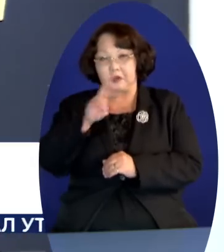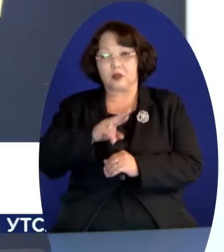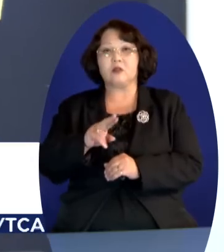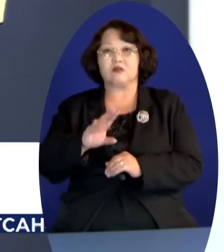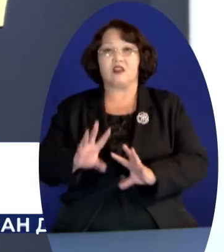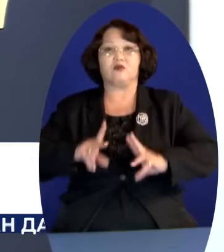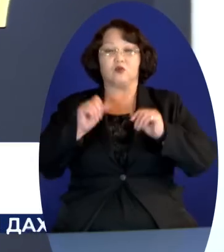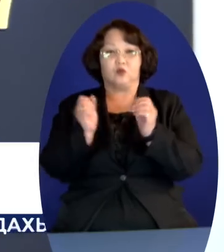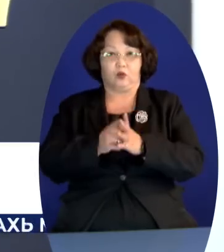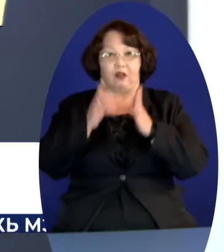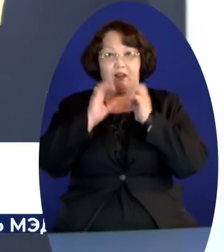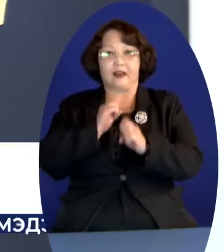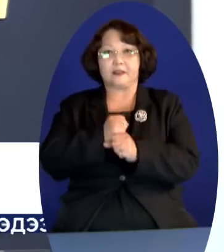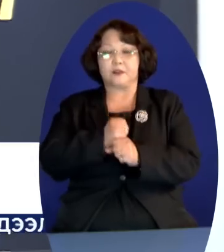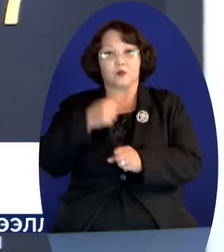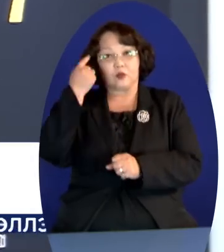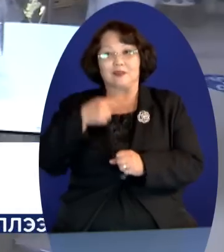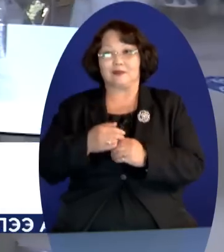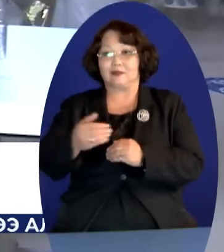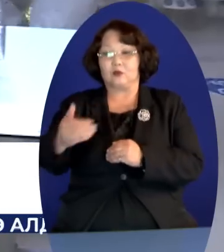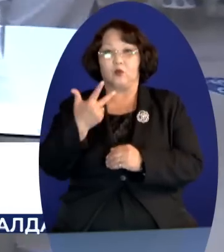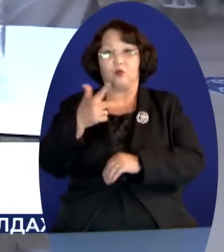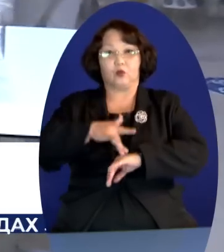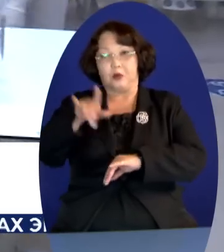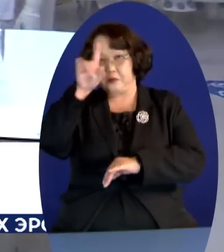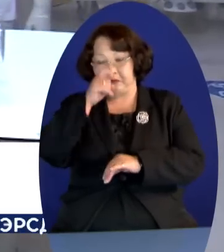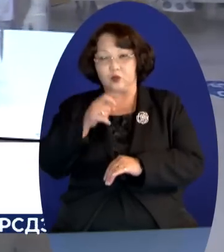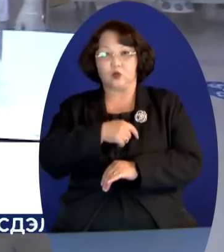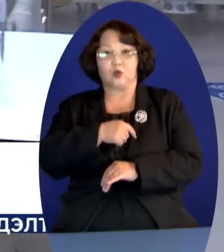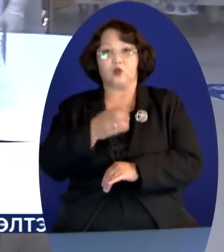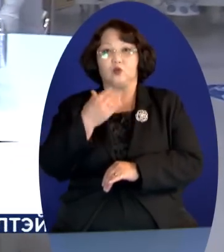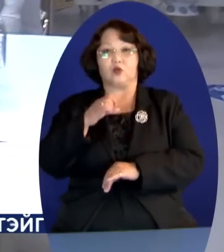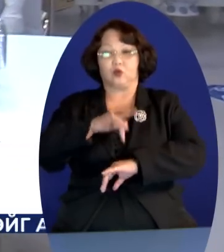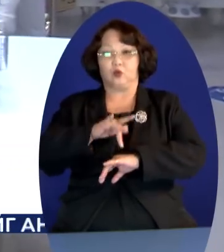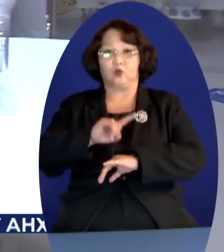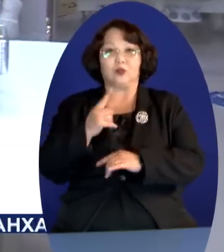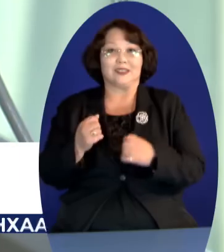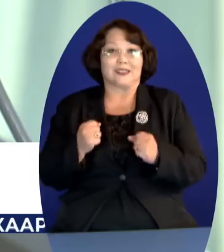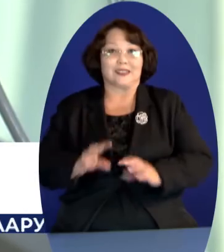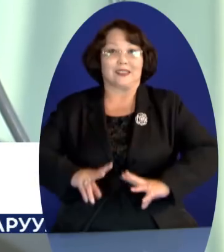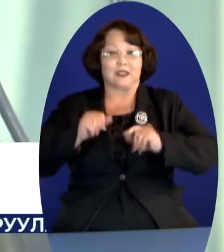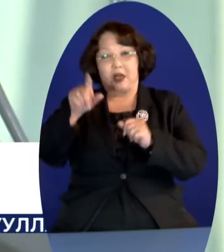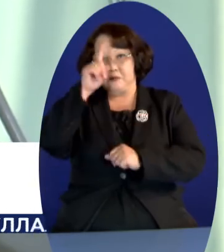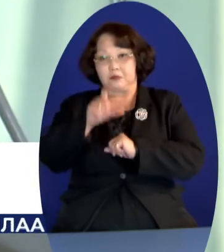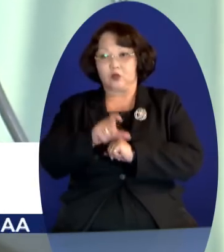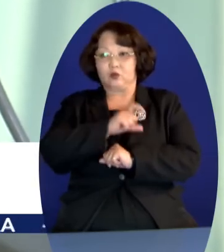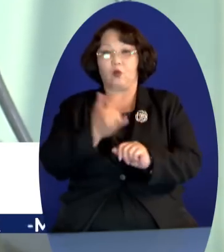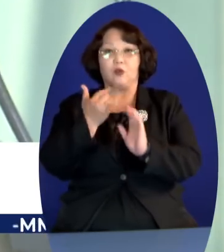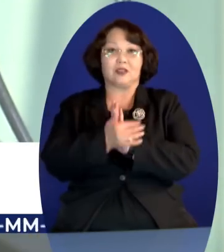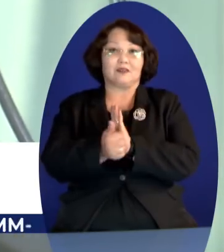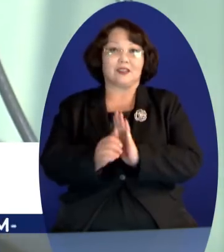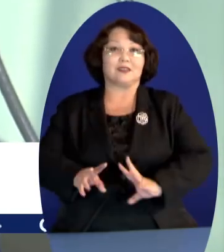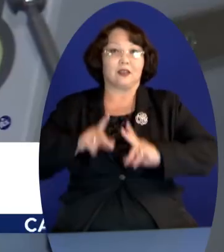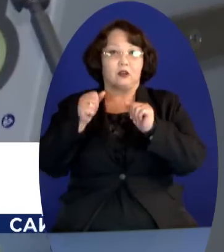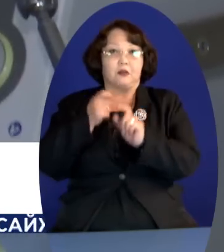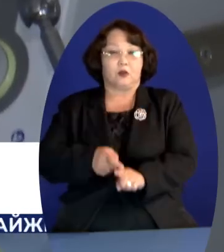үүрэг гүйцэтгэнэ гэж харж байна. Цаашаад улсын 3-р төв эмнэлгийн зүрх судасны төвийн хүчин чадлыг сайжруулах эмч мэрэгчлэнүүдийн ур чадварыг дээшлүүлэх